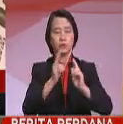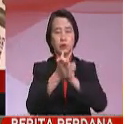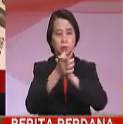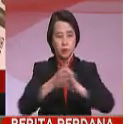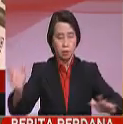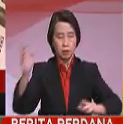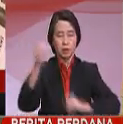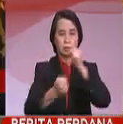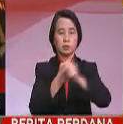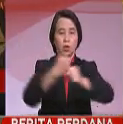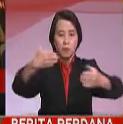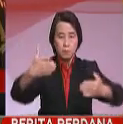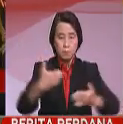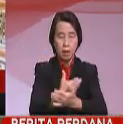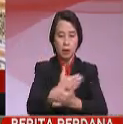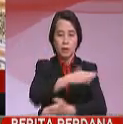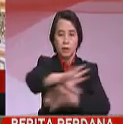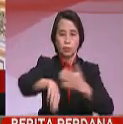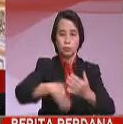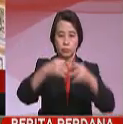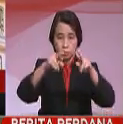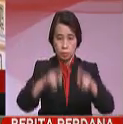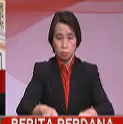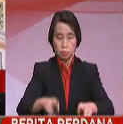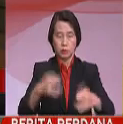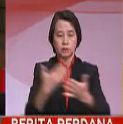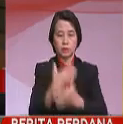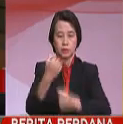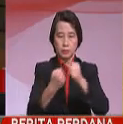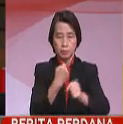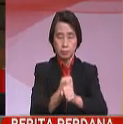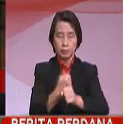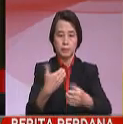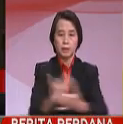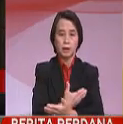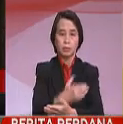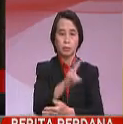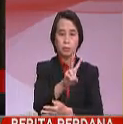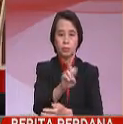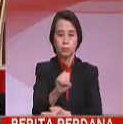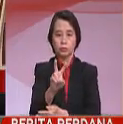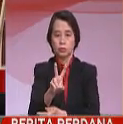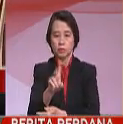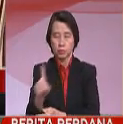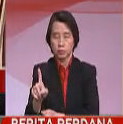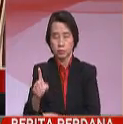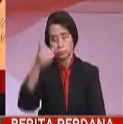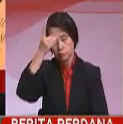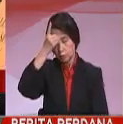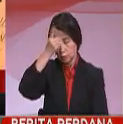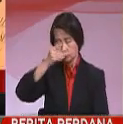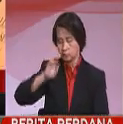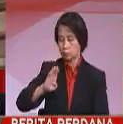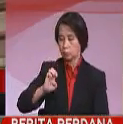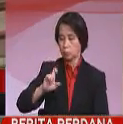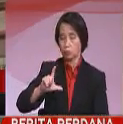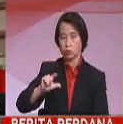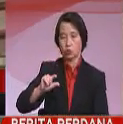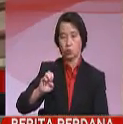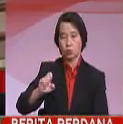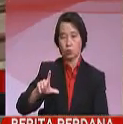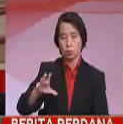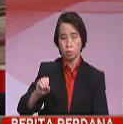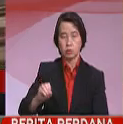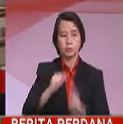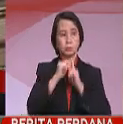selamat menyambut tahun baru kepada seluruh rakyat sempena tahun baru 2021. Datuk Pengelola Bijaya Diraja, Datuk Ahmad Fadil